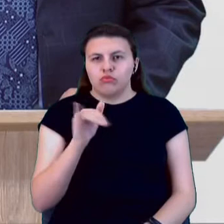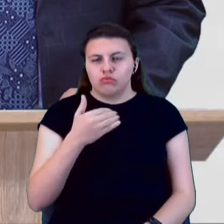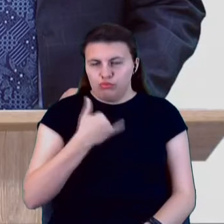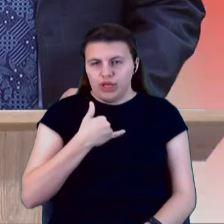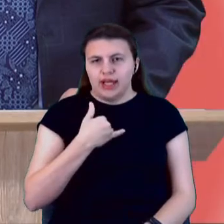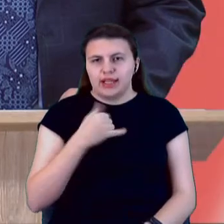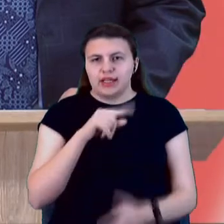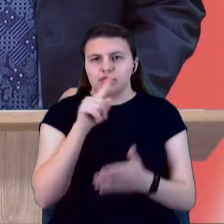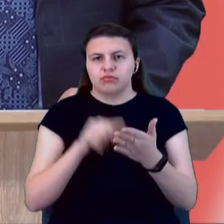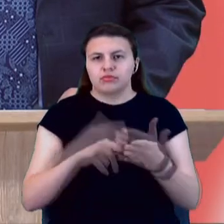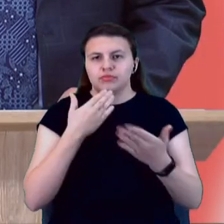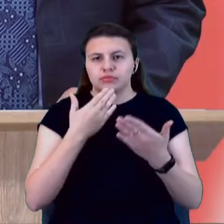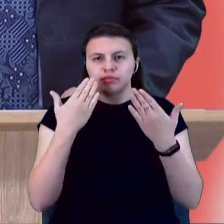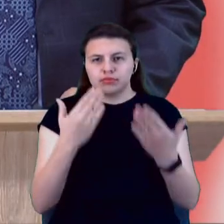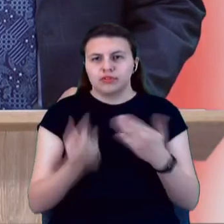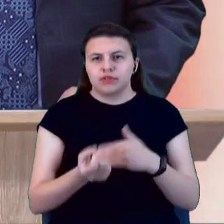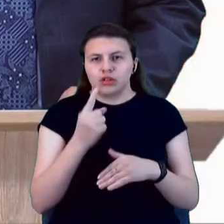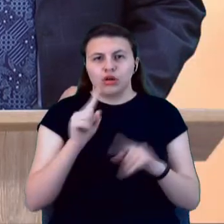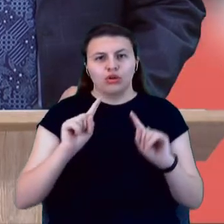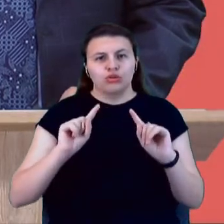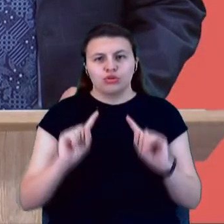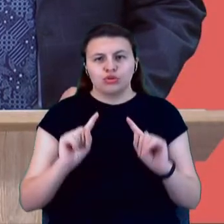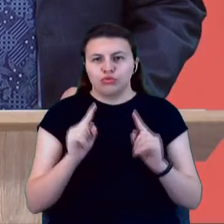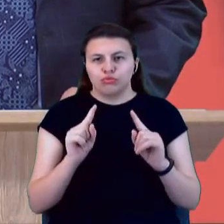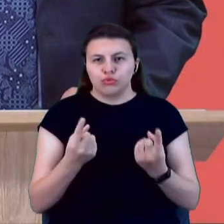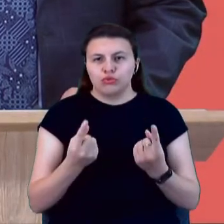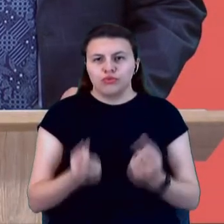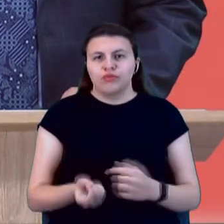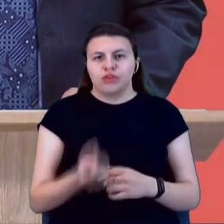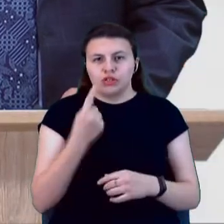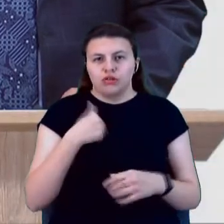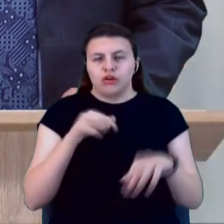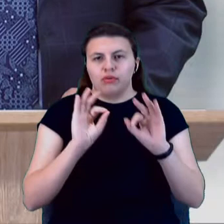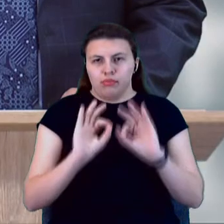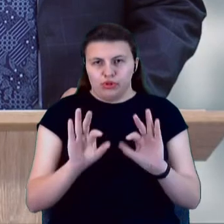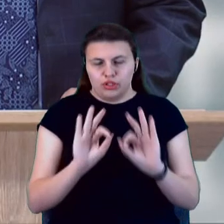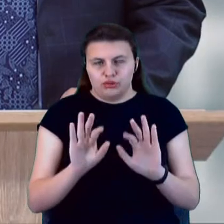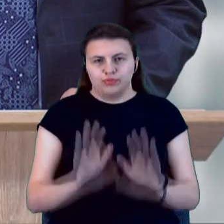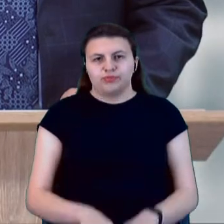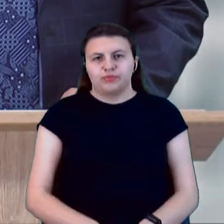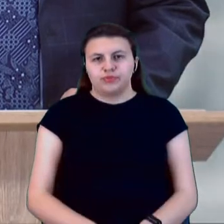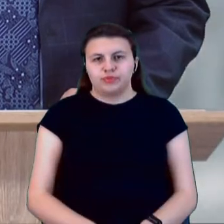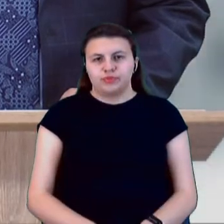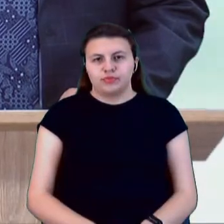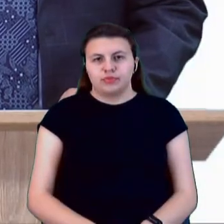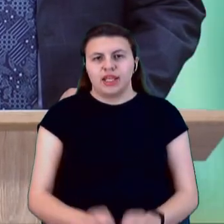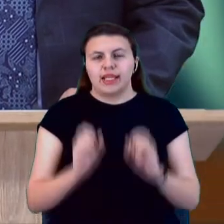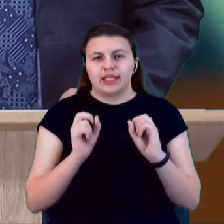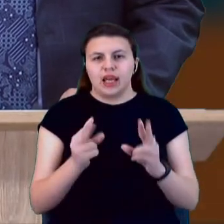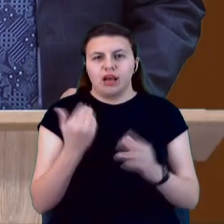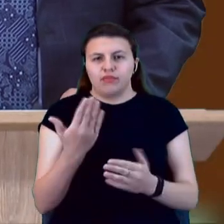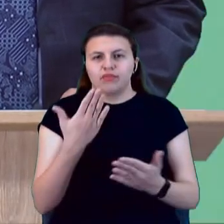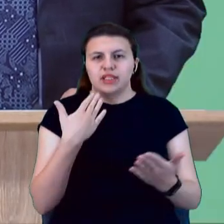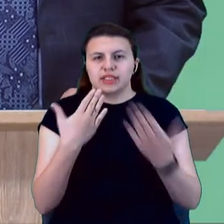відразу запитання виникає, чому воно виникає, я вам зараз поясню. Як ви ставитесь і чи